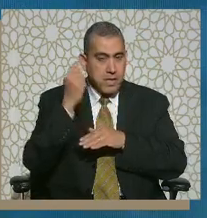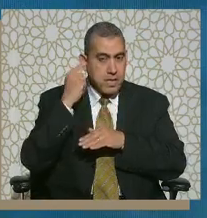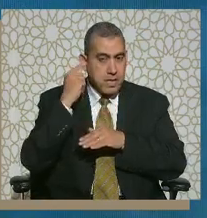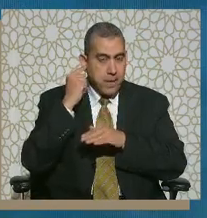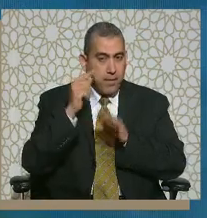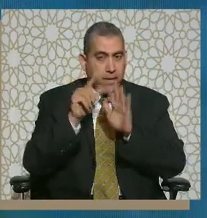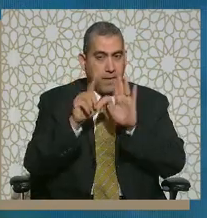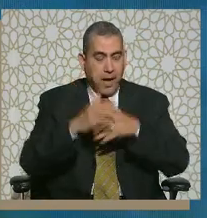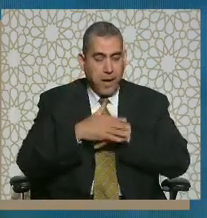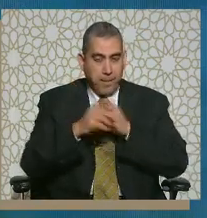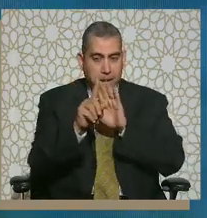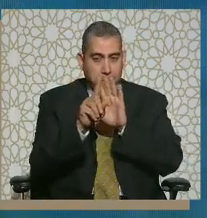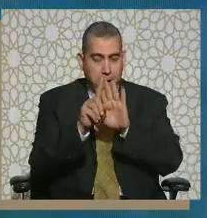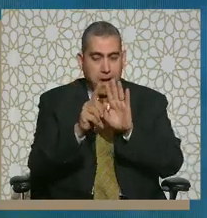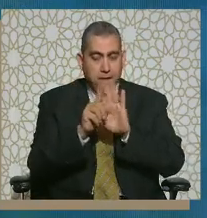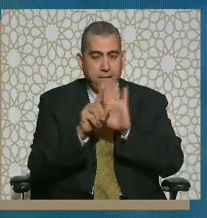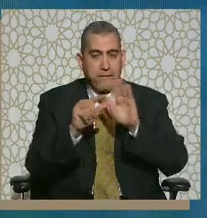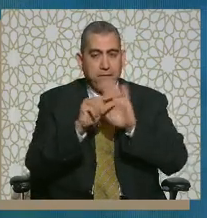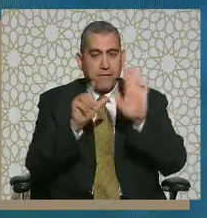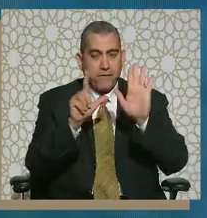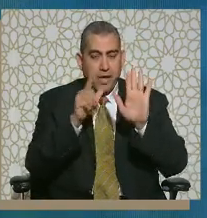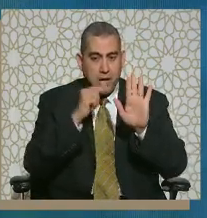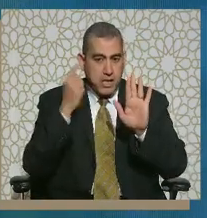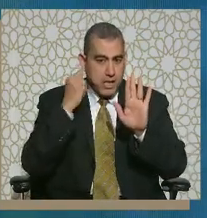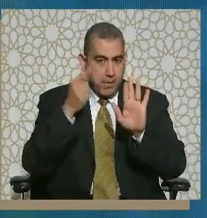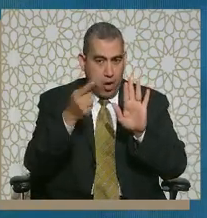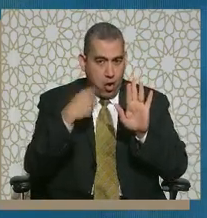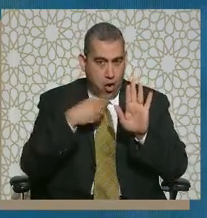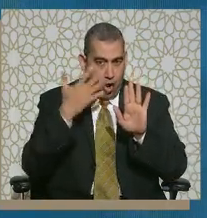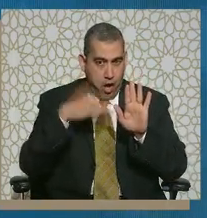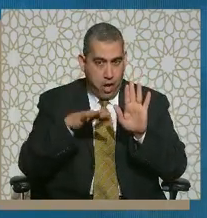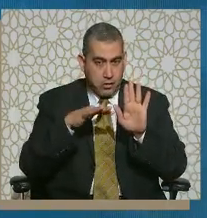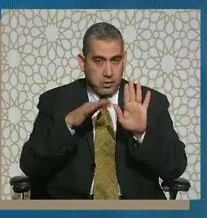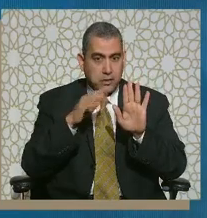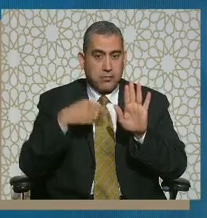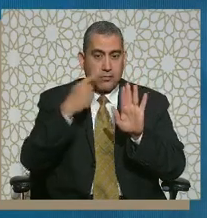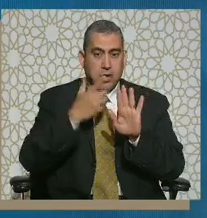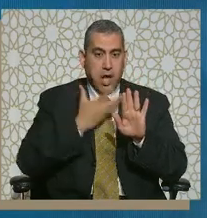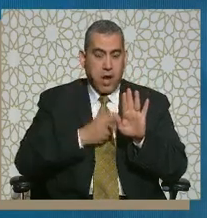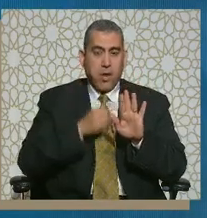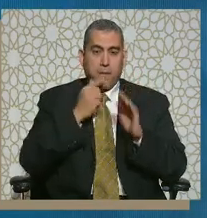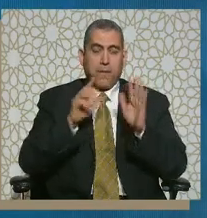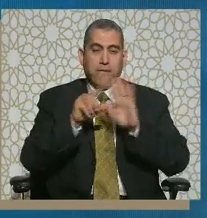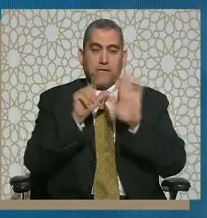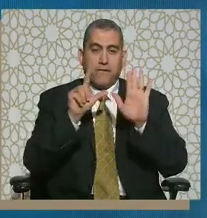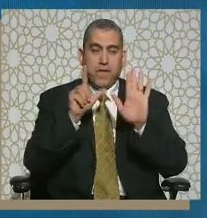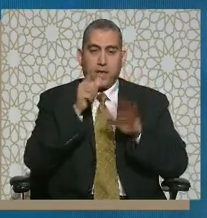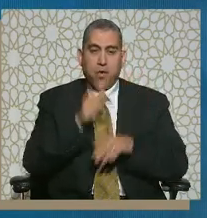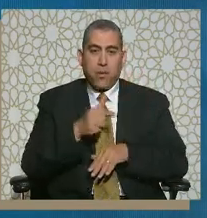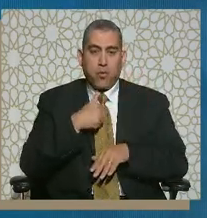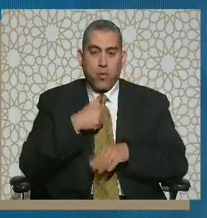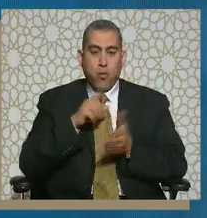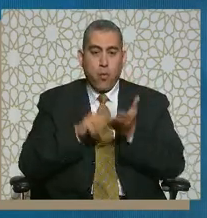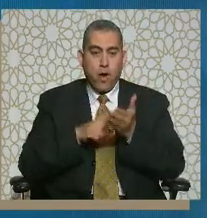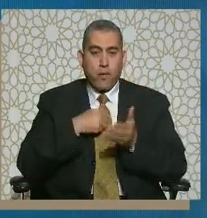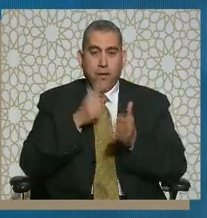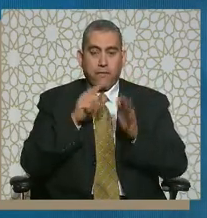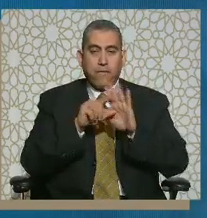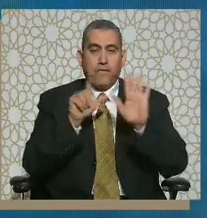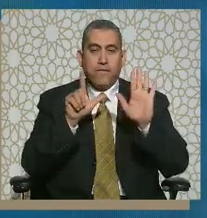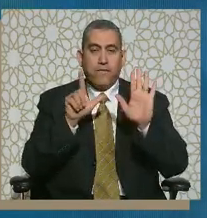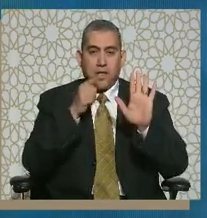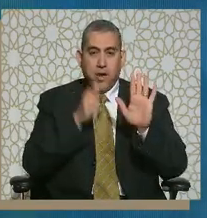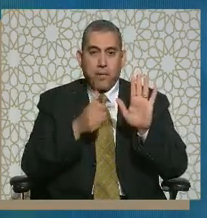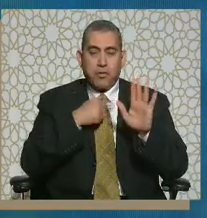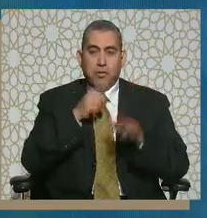لقراءة الفاتحة من الإمام. فبعد ما بيخلص الإمام أنت بقى بتقول، طب أنت دلوقتي أنا واجب عليا إن أنا أقرأ الفاتحة،